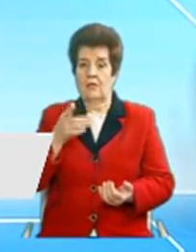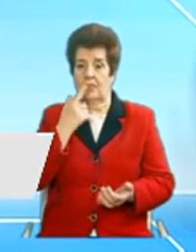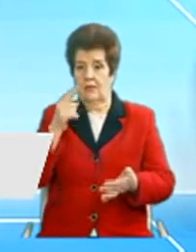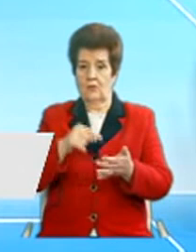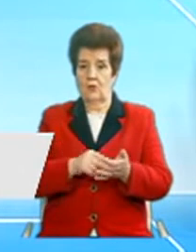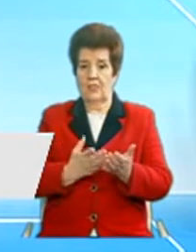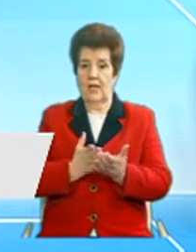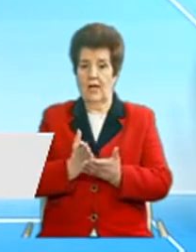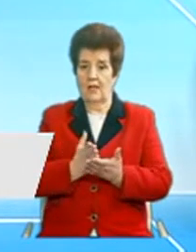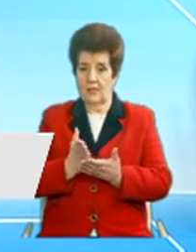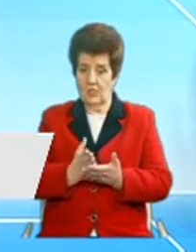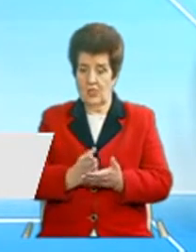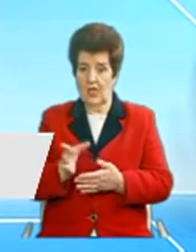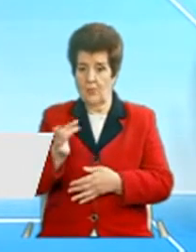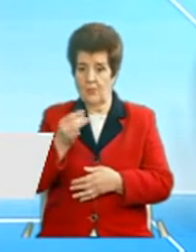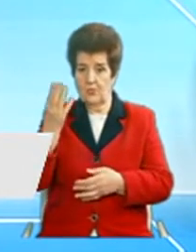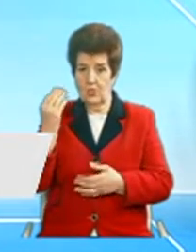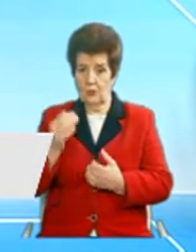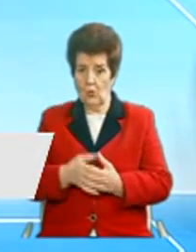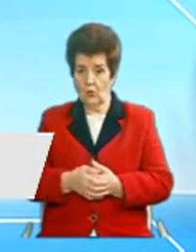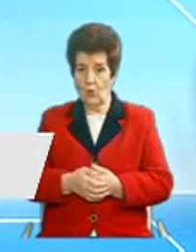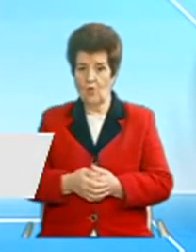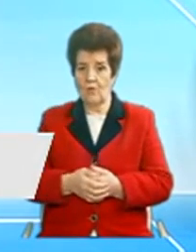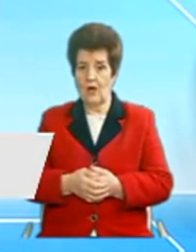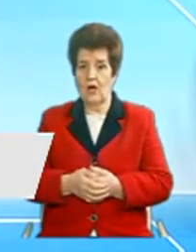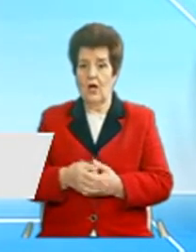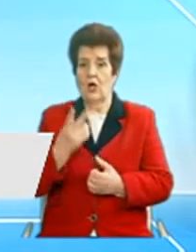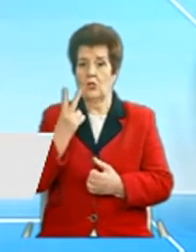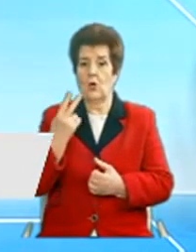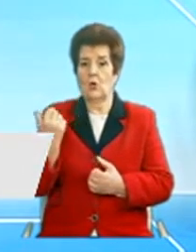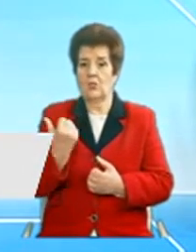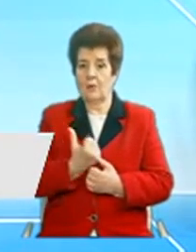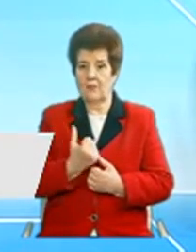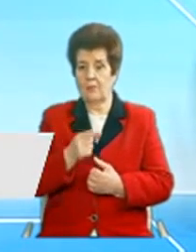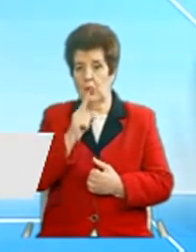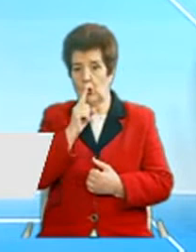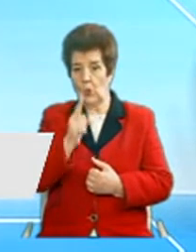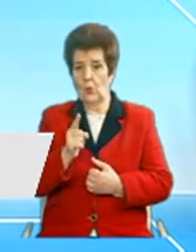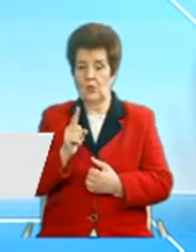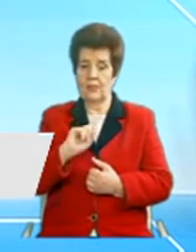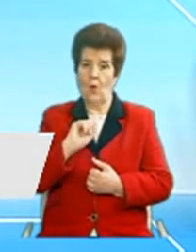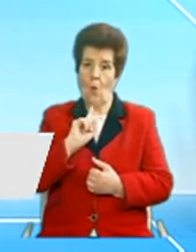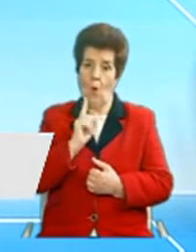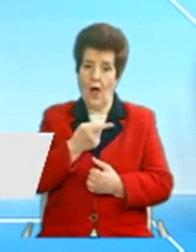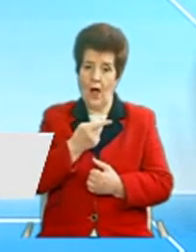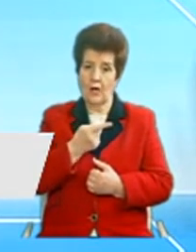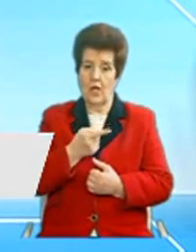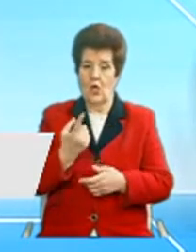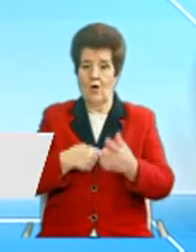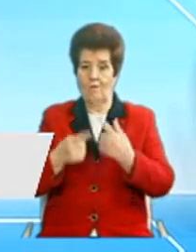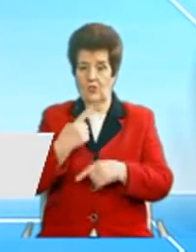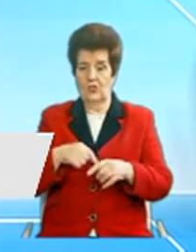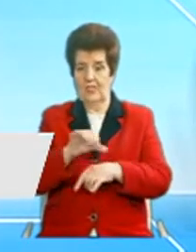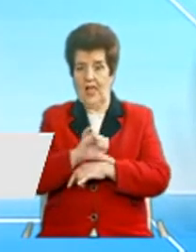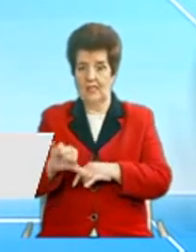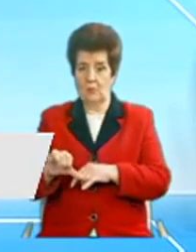în calitatea de președinte a Republicii Moldova, în două săptămâni, într-o lună sau într-un an de zile, eu voi întoarce